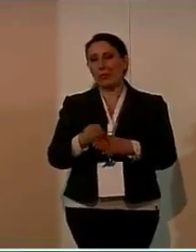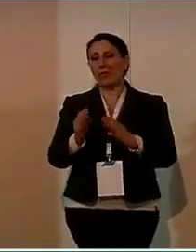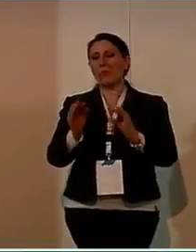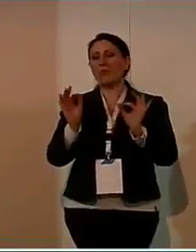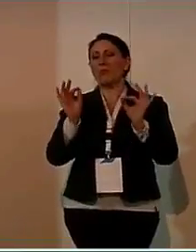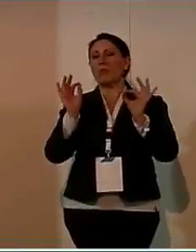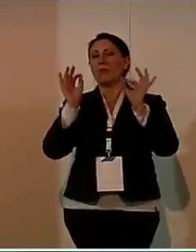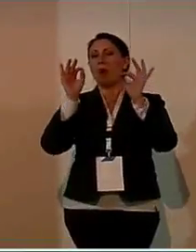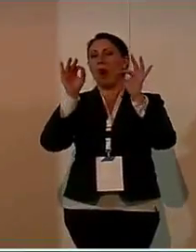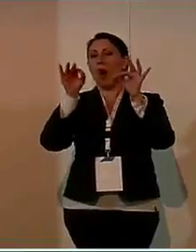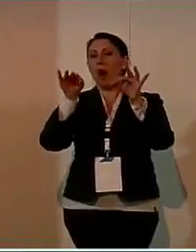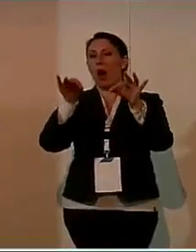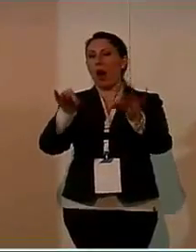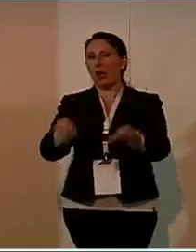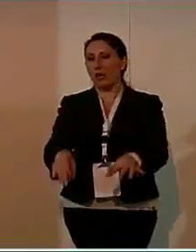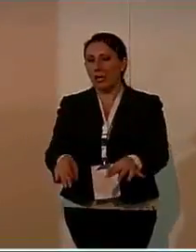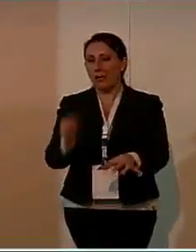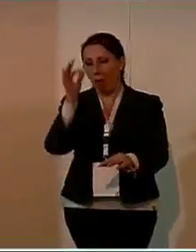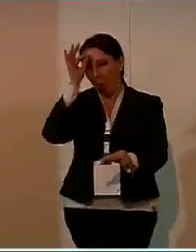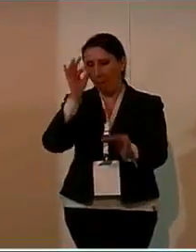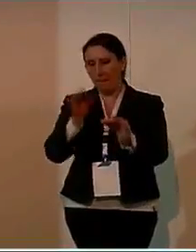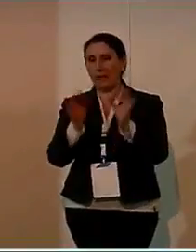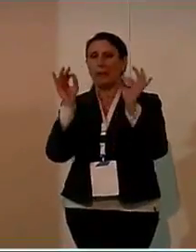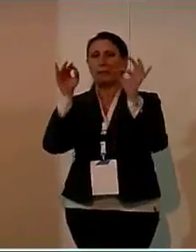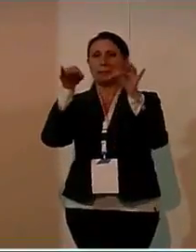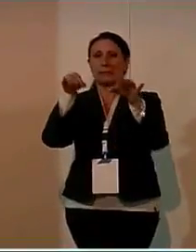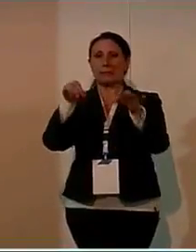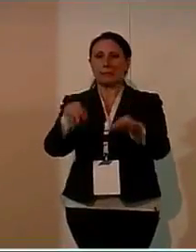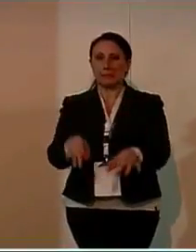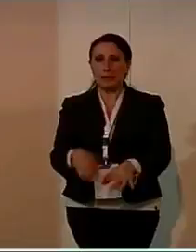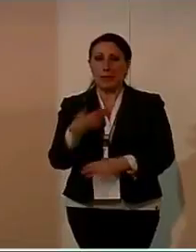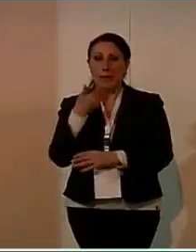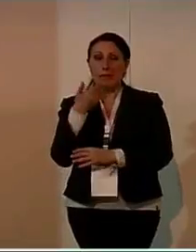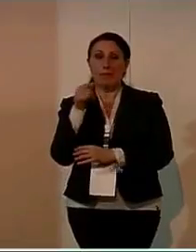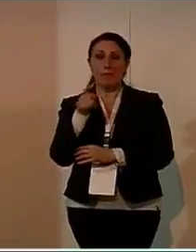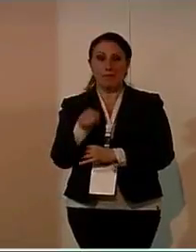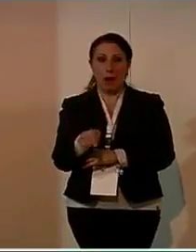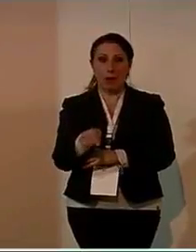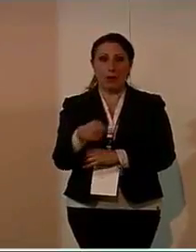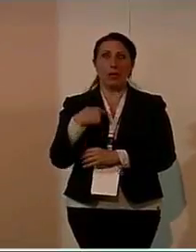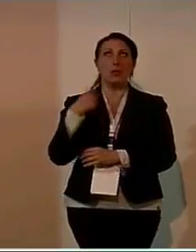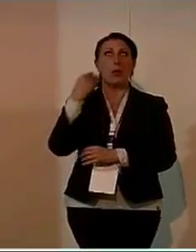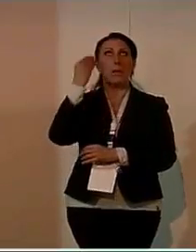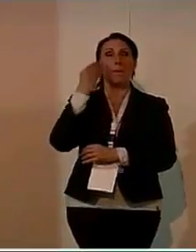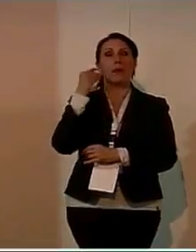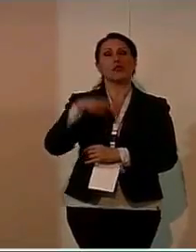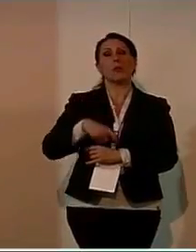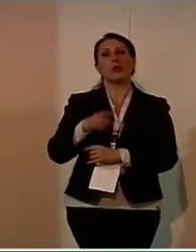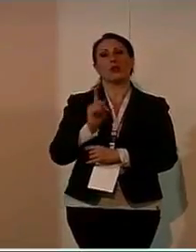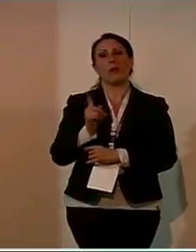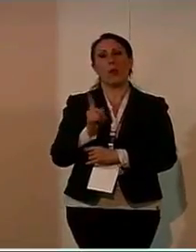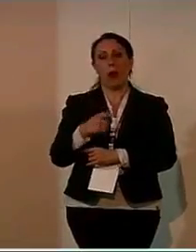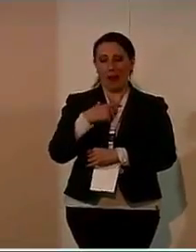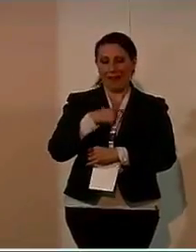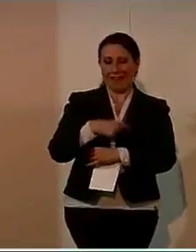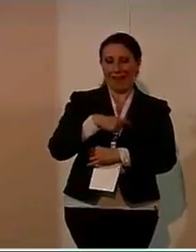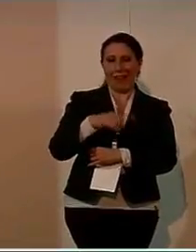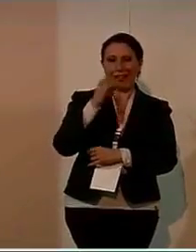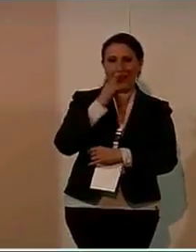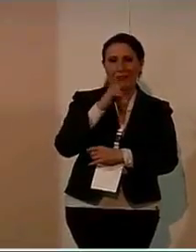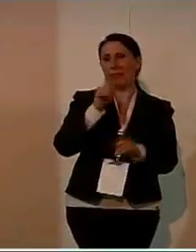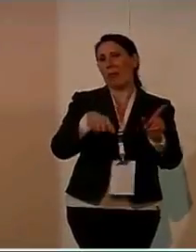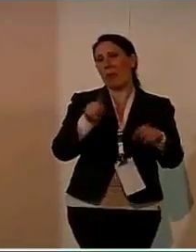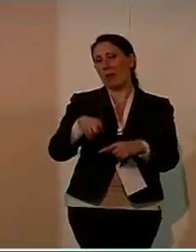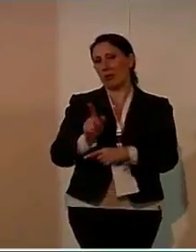federale se stesso il motivo non è credo il cattivo carattere di qualcuno poi certo la politica